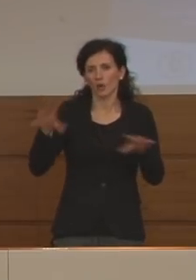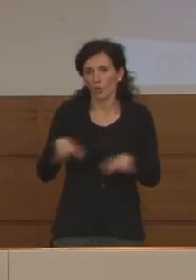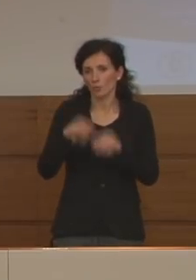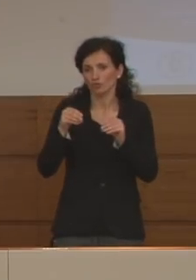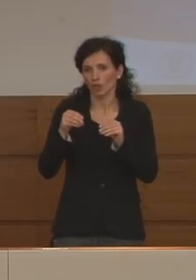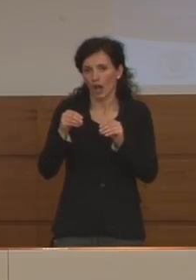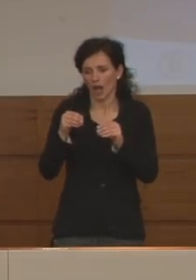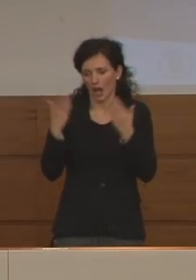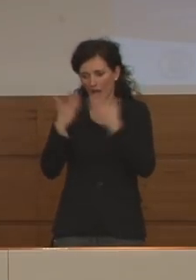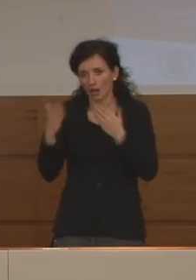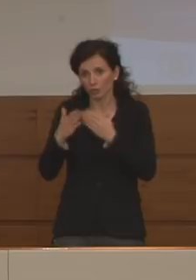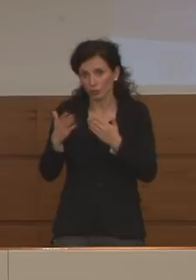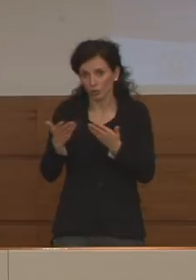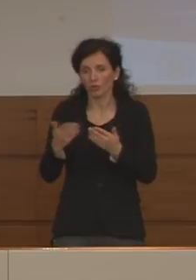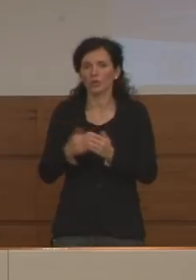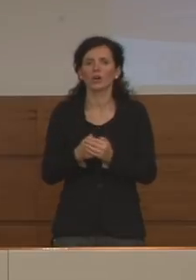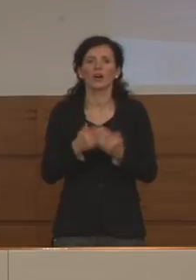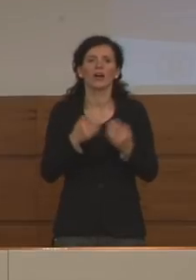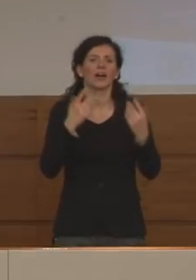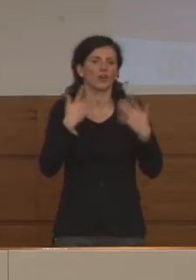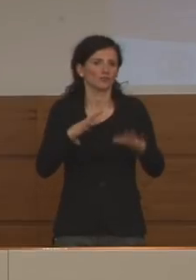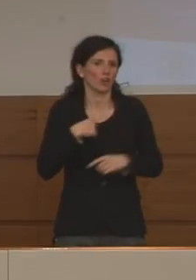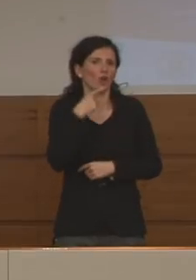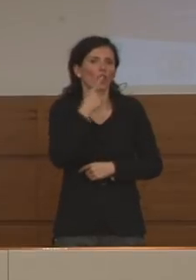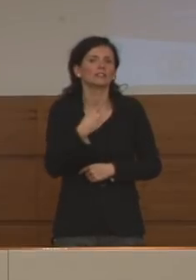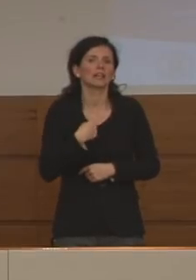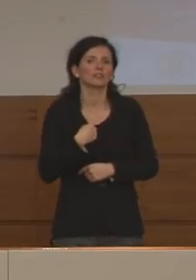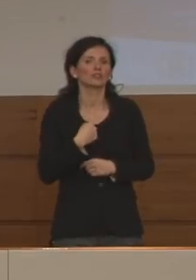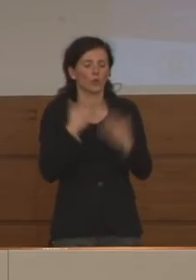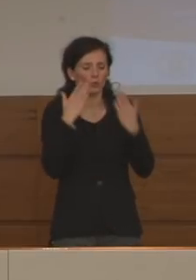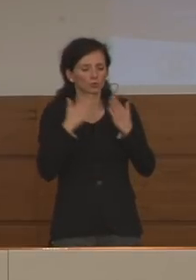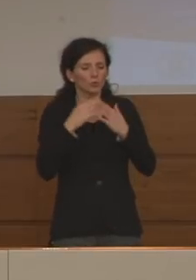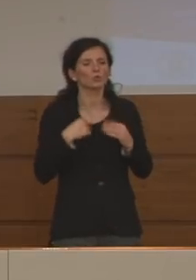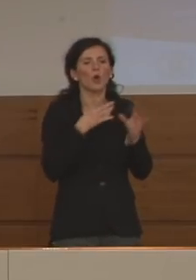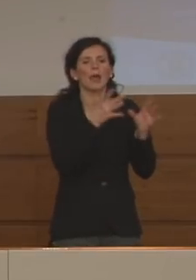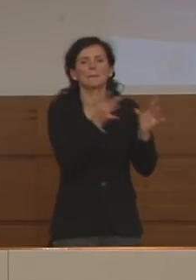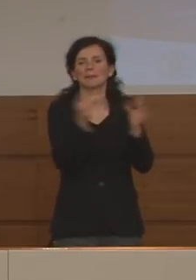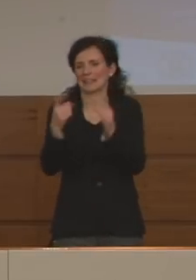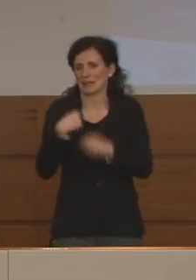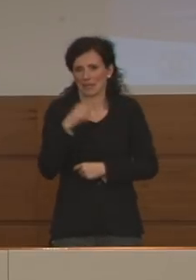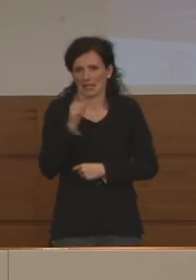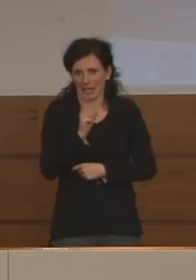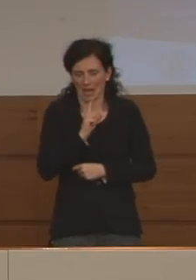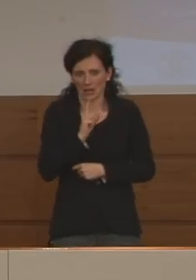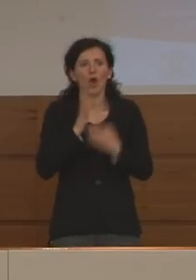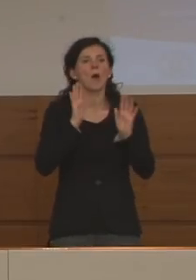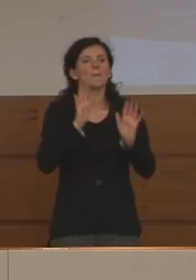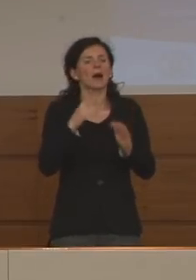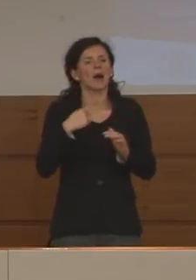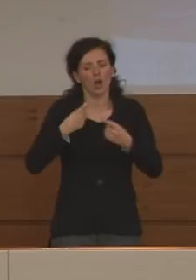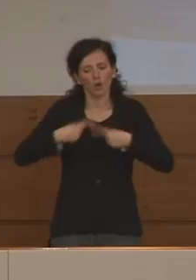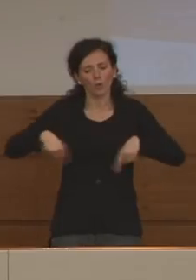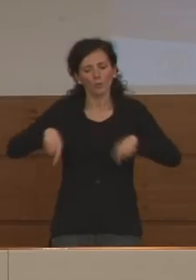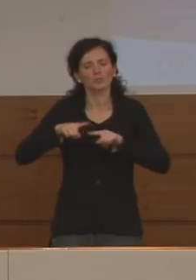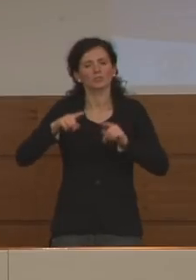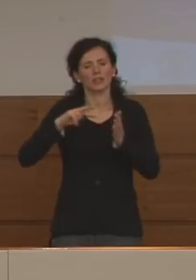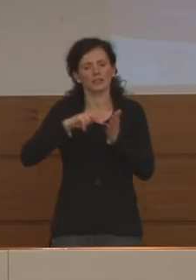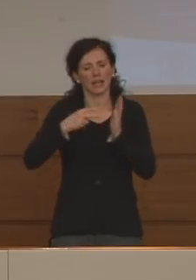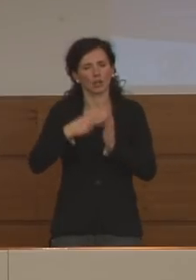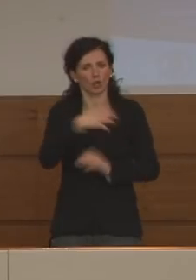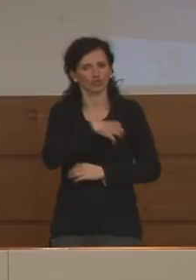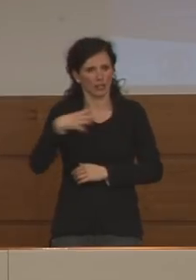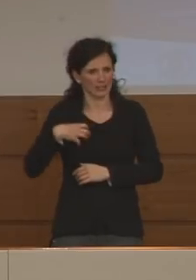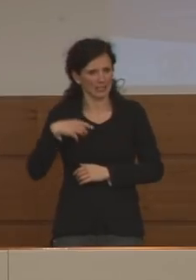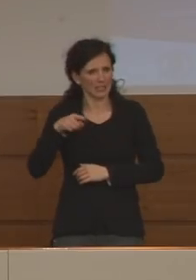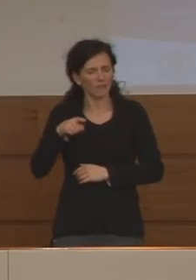un epidemiologo quindi posso dire praticamente quello che voglio ma dico quello che però sentito in commissione tecnico scientifica a commissione